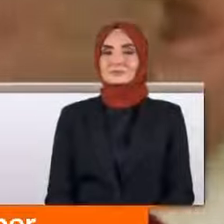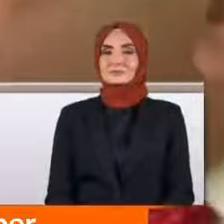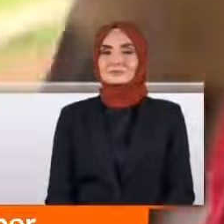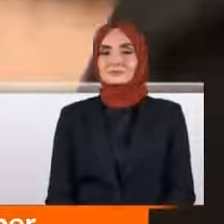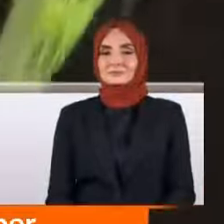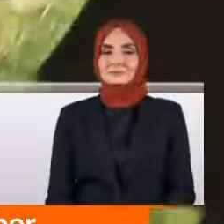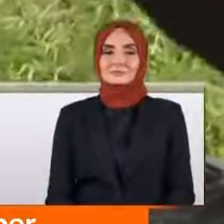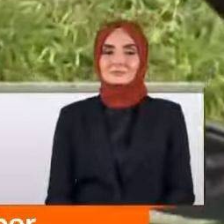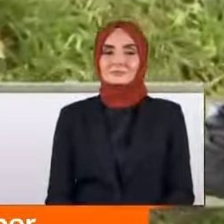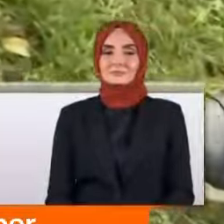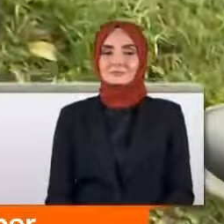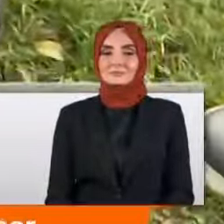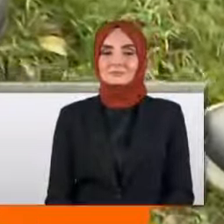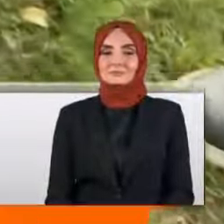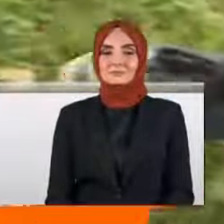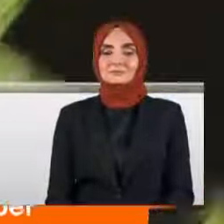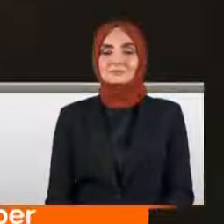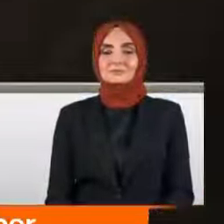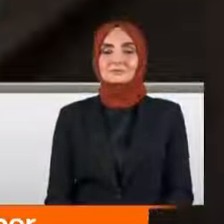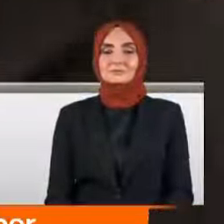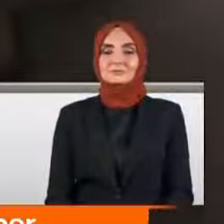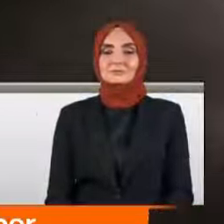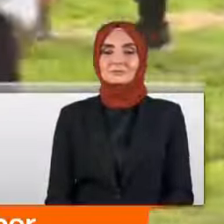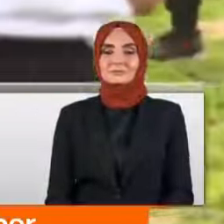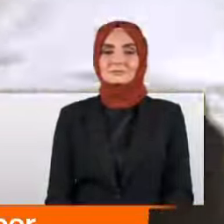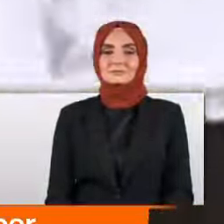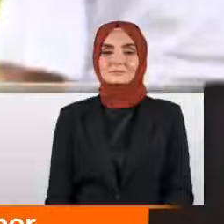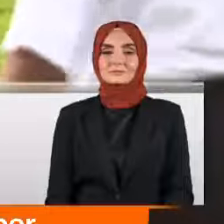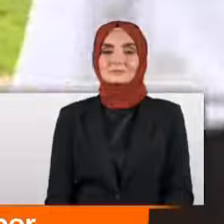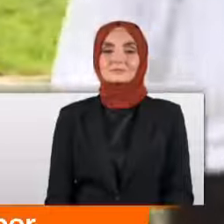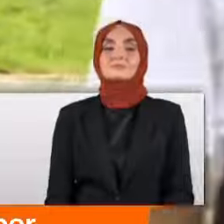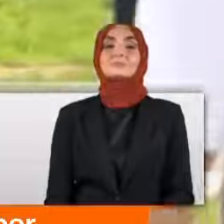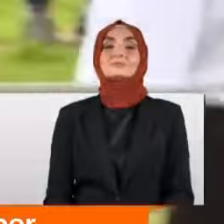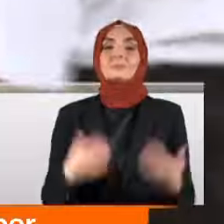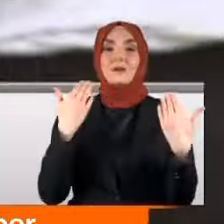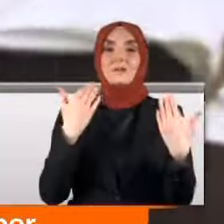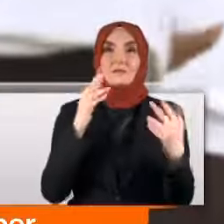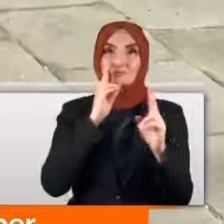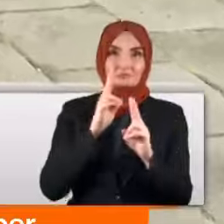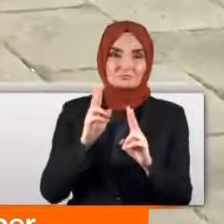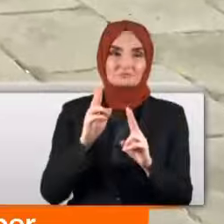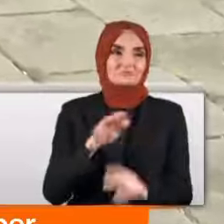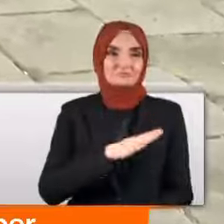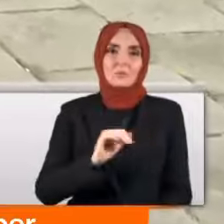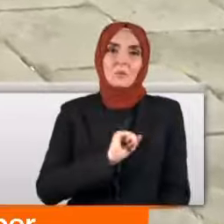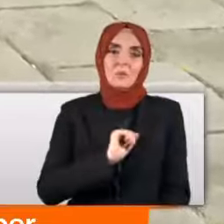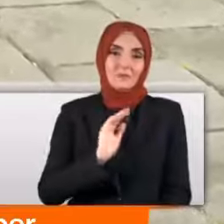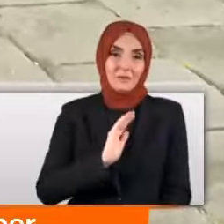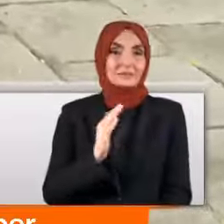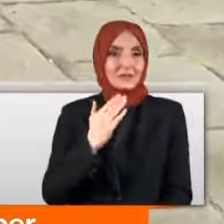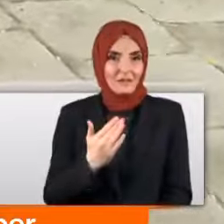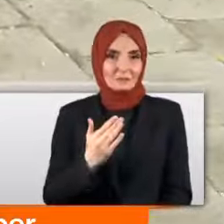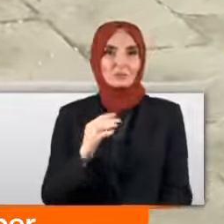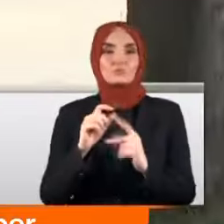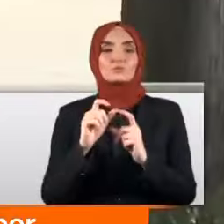İşler nasıl? İşler iyi, çok güzel, her şey yolunda, devam ediyor. Havanın bu hali korkutsa da Şubat ayının sonunda hava sıcaklığı